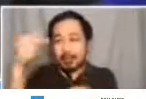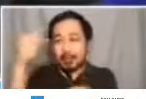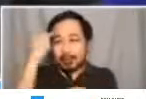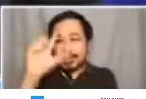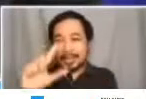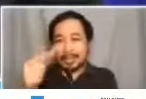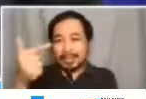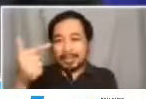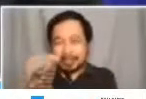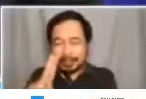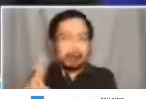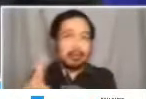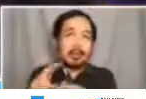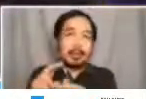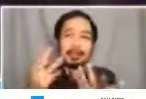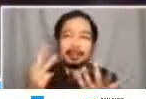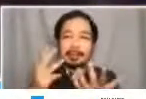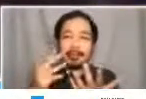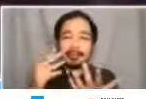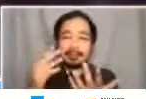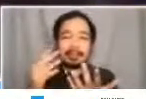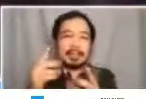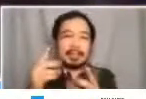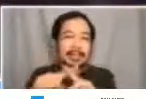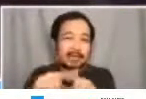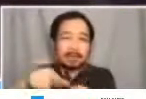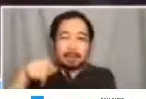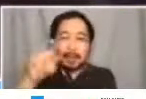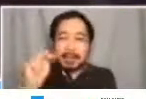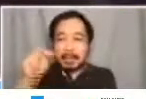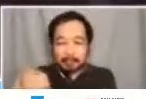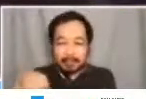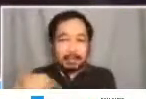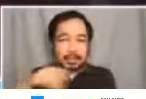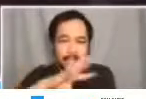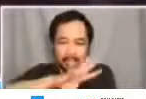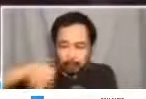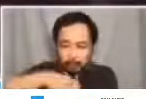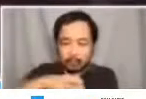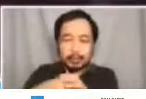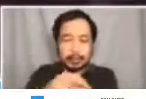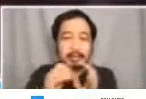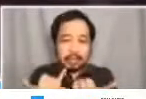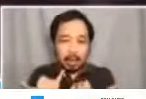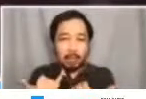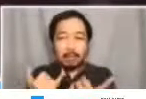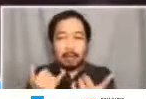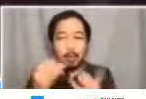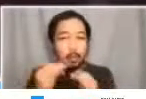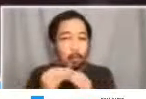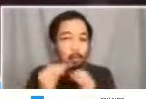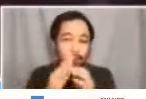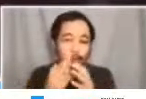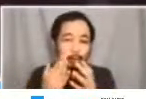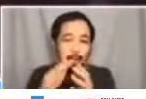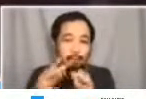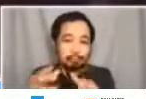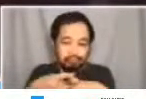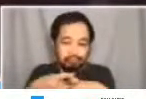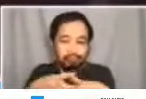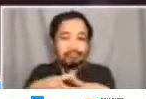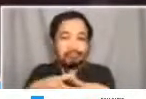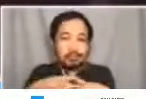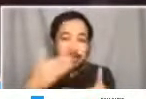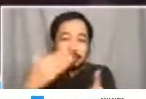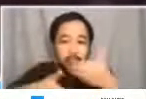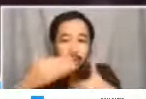Southern Leyte, mananatili sa General Community Quarantine hanggang June 15. Dahil sa mga COVID-19 cases sa mga